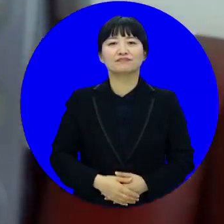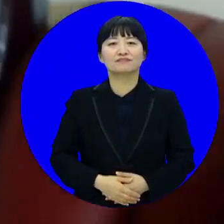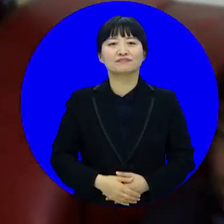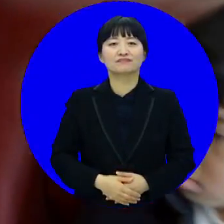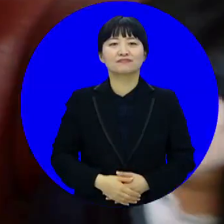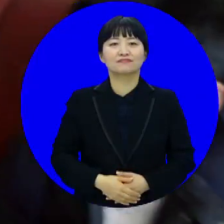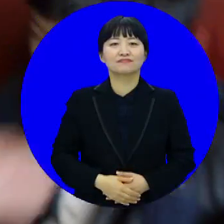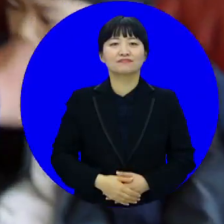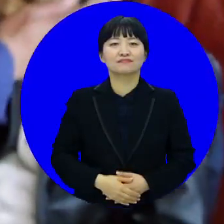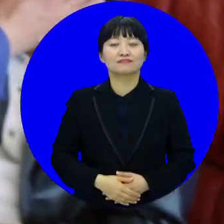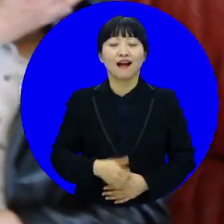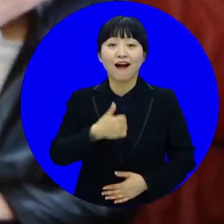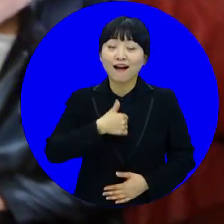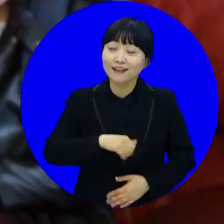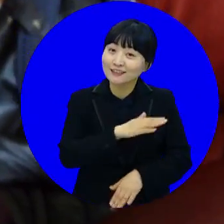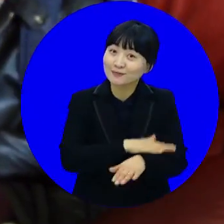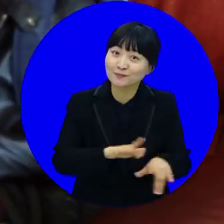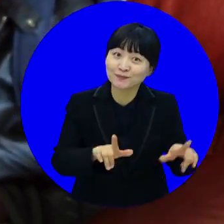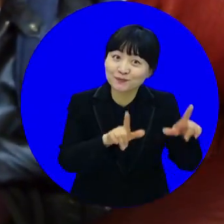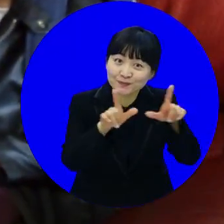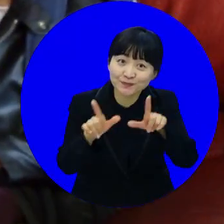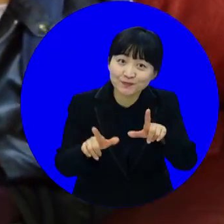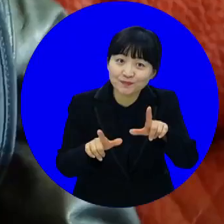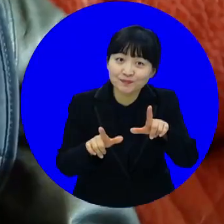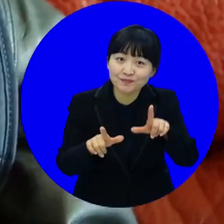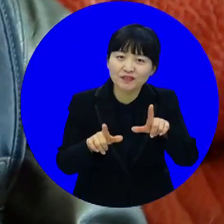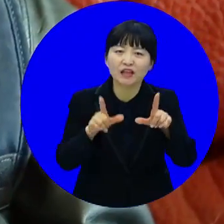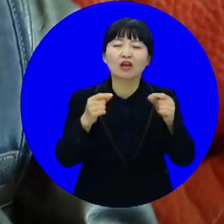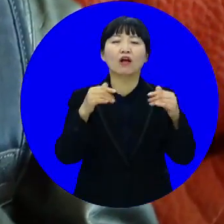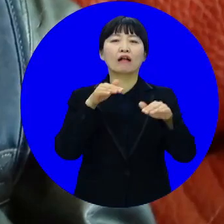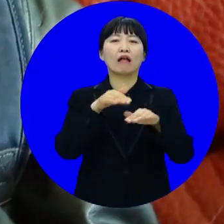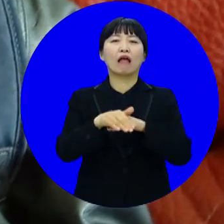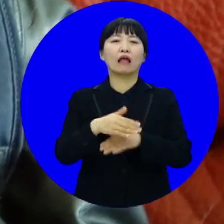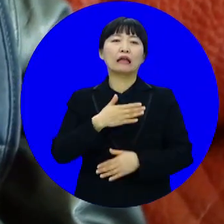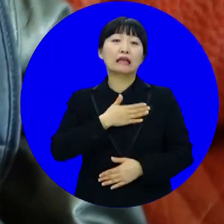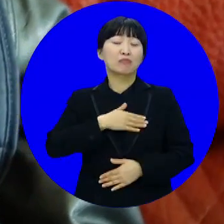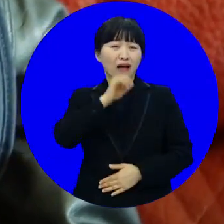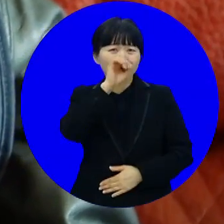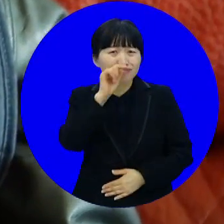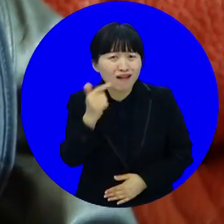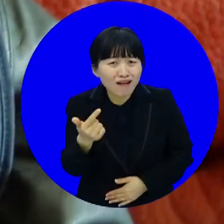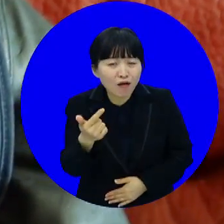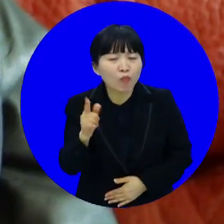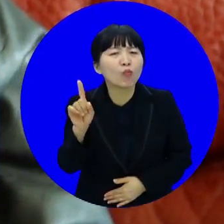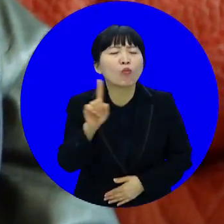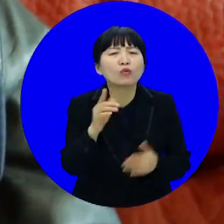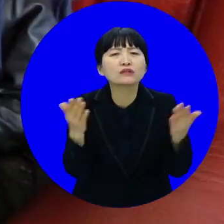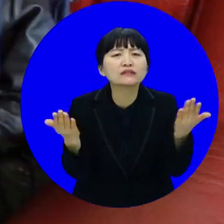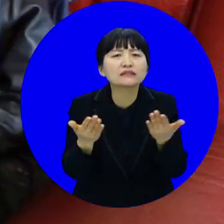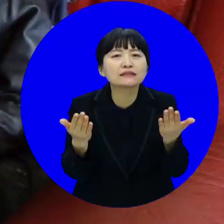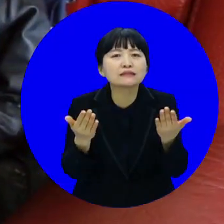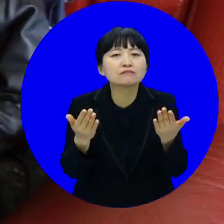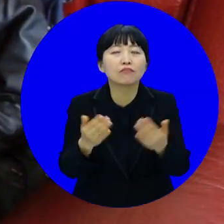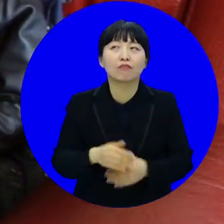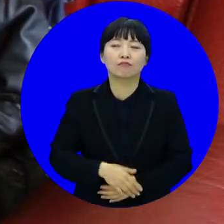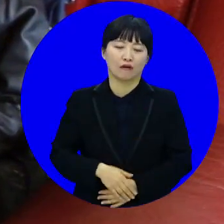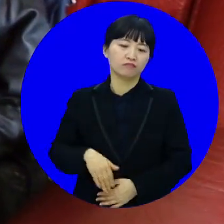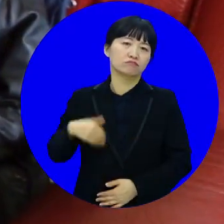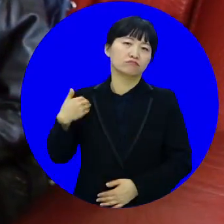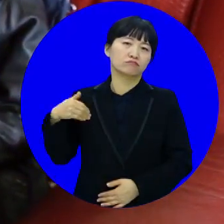아들 잘 지냈어? 왜 이렇게 지금 기분이 안 좋아 보여? 뭔 일